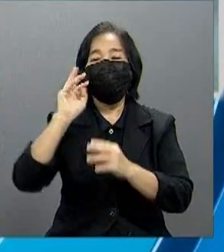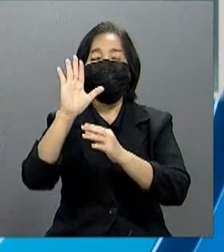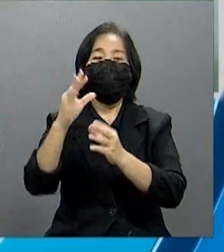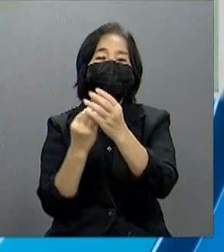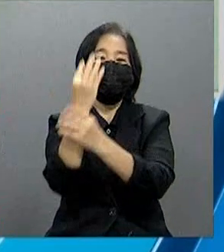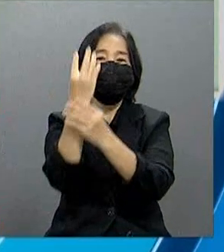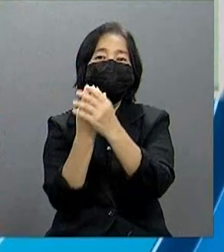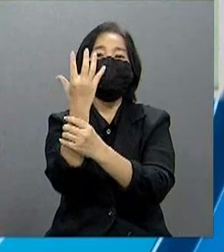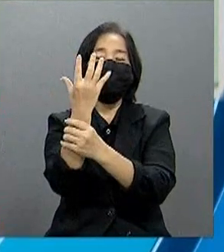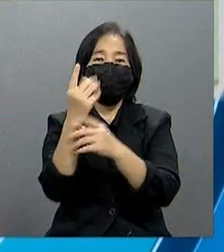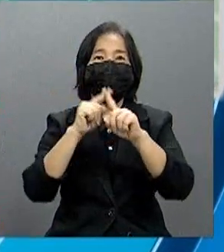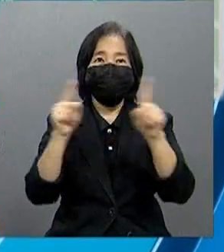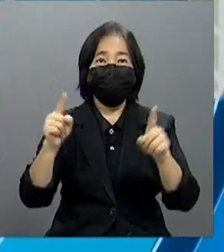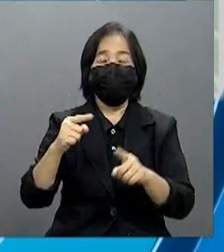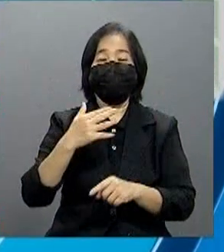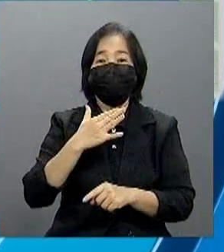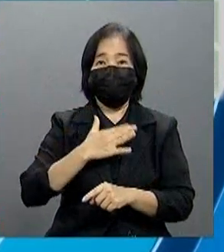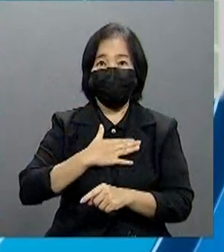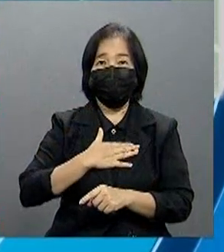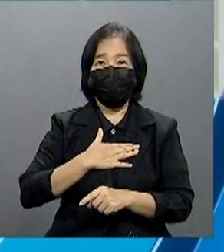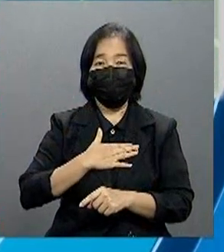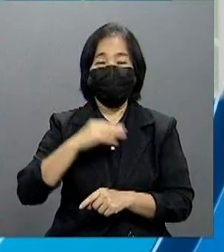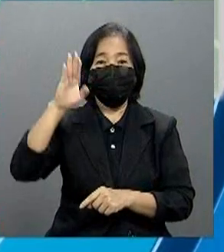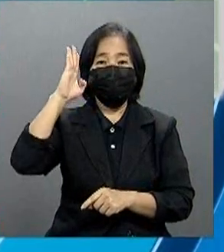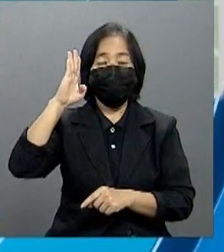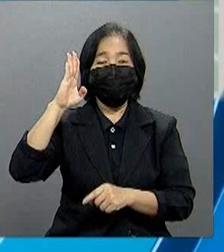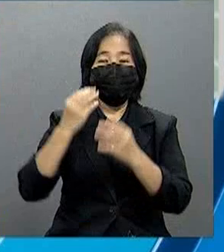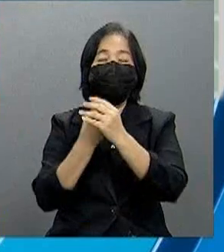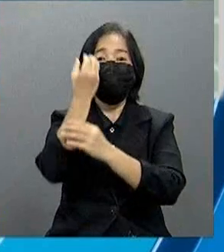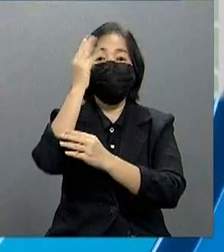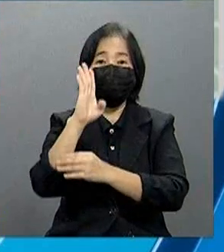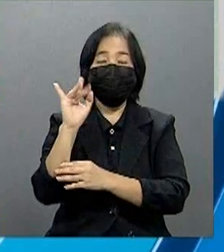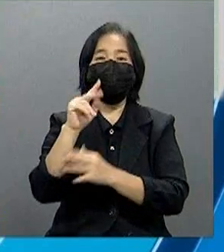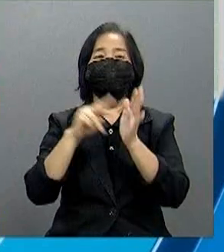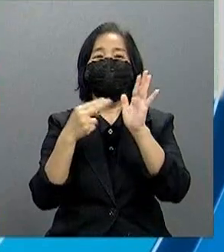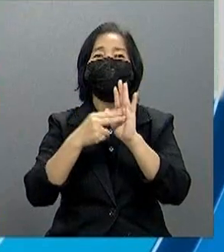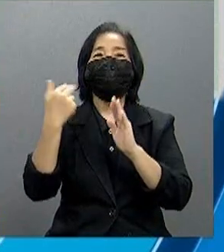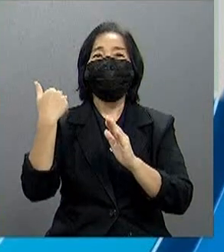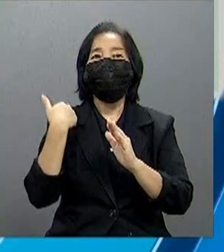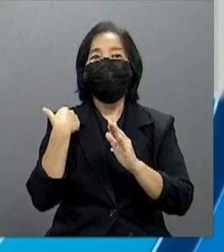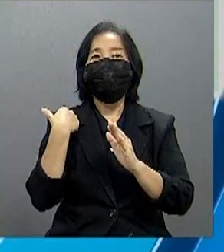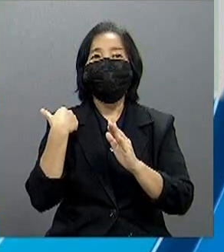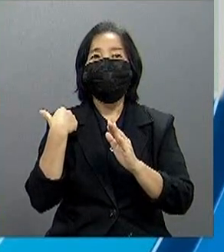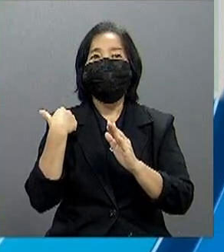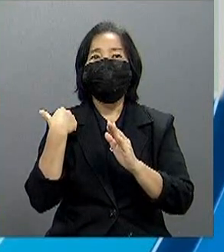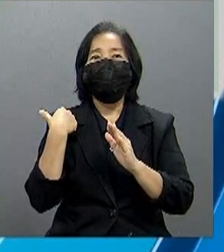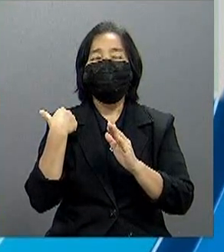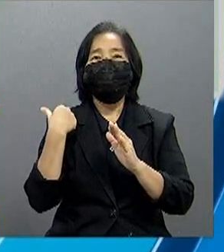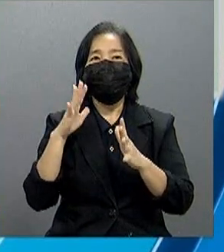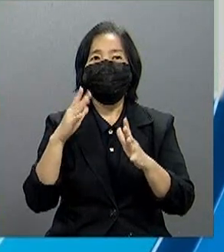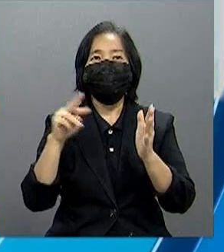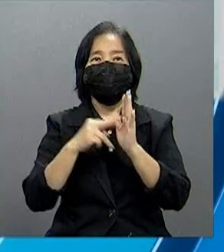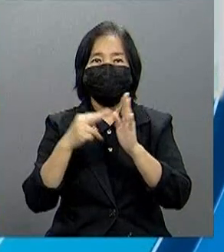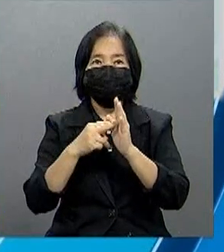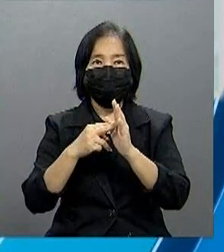ของใบยาเนี่ยจริงๆเราต้องเรียนอย่างนี้นะครับท่านผู้ชมทุกท่านก็คือว่าเราไม่ได้สกัดสารจาก